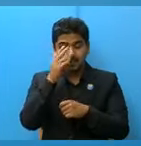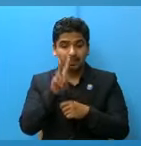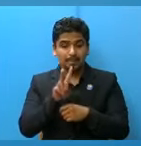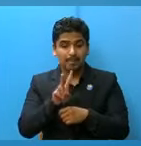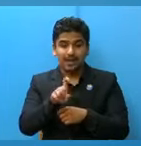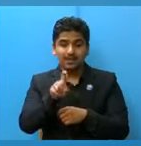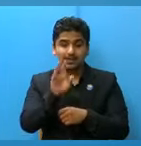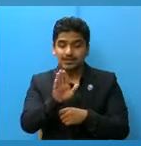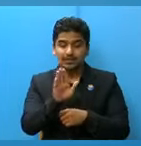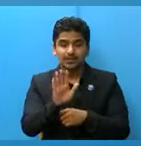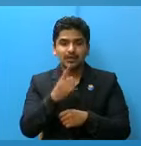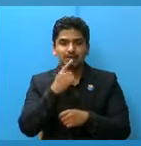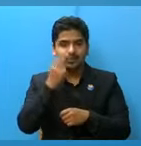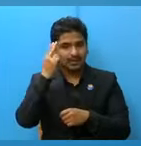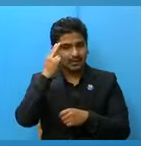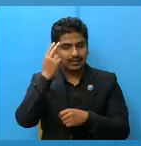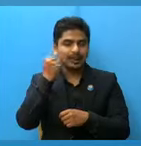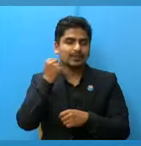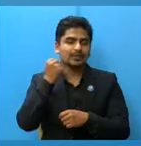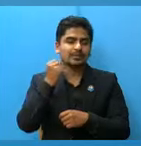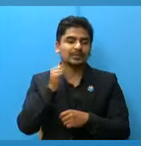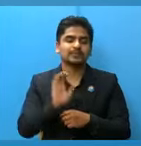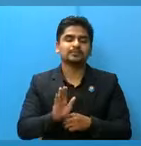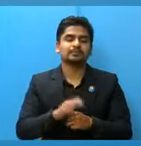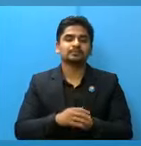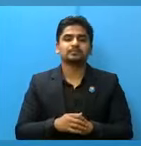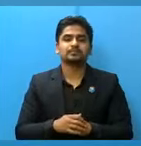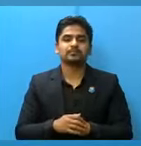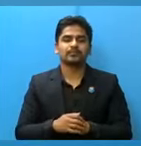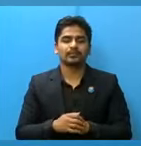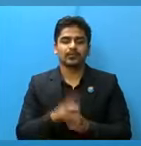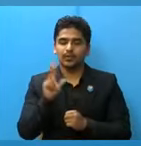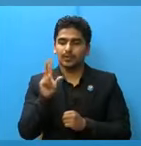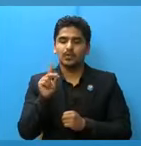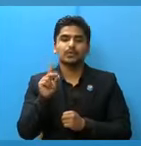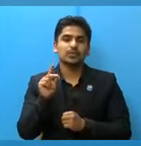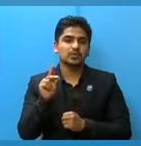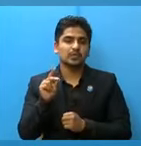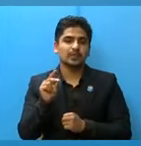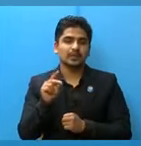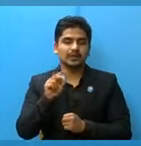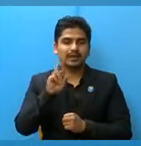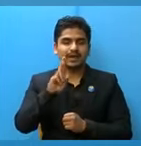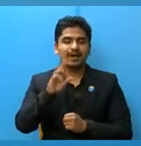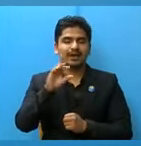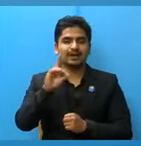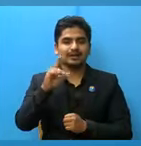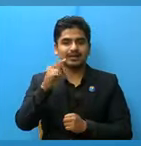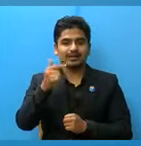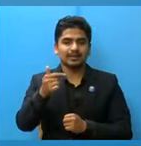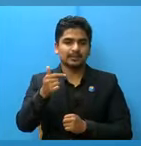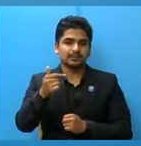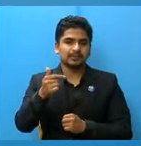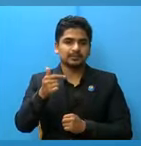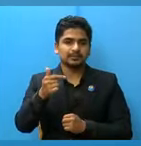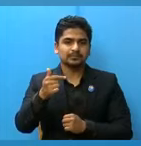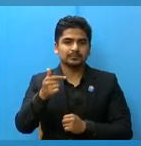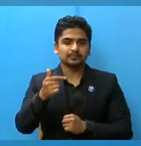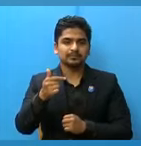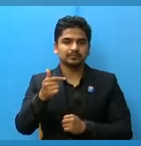पोजिटिव पनी चगत छा अब दुई नम्मर मा रैपिट डागनोस्टिक टेस्ट